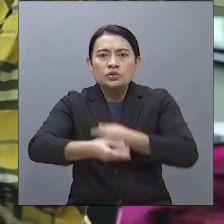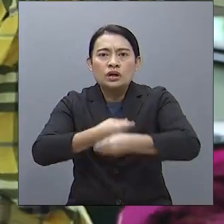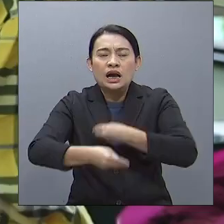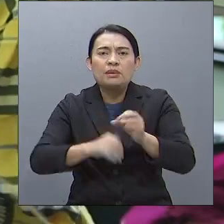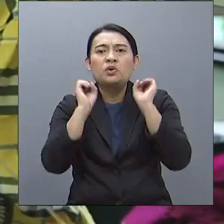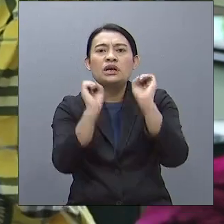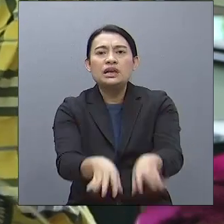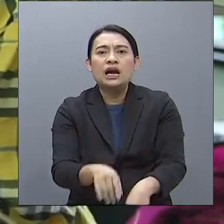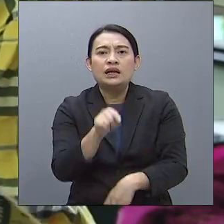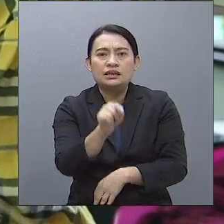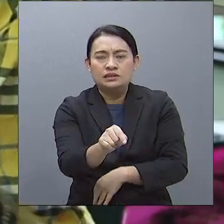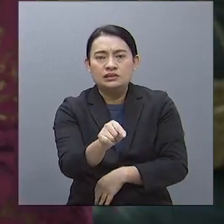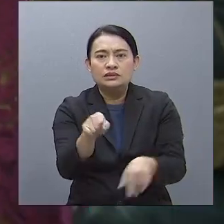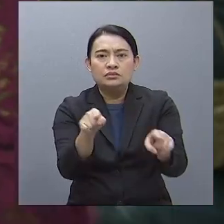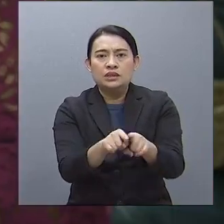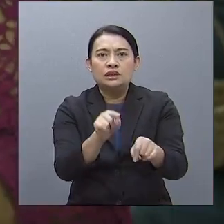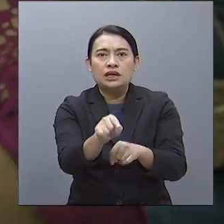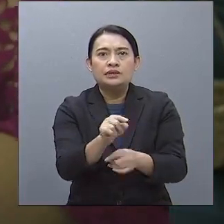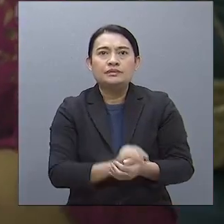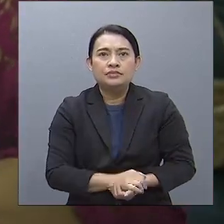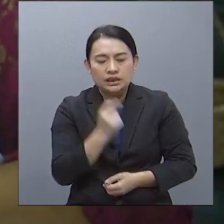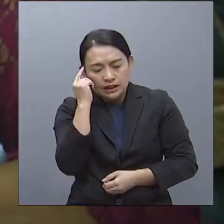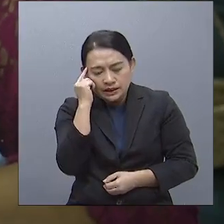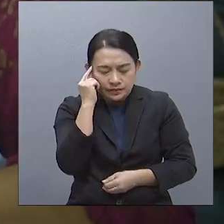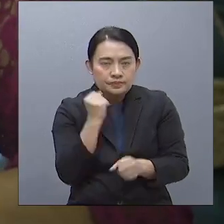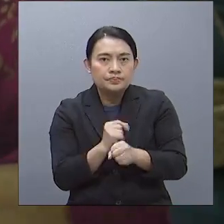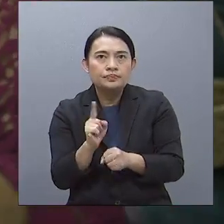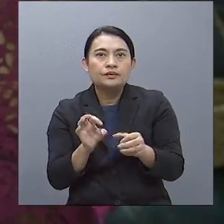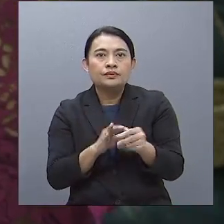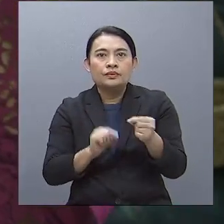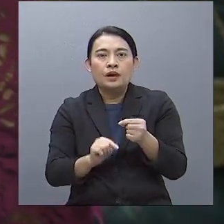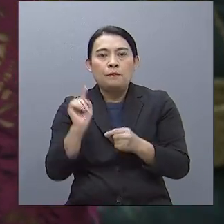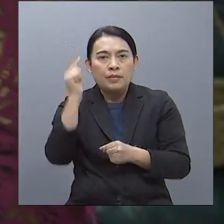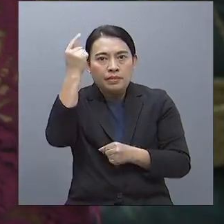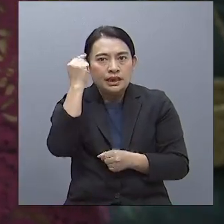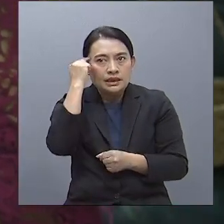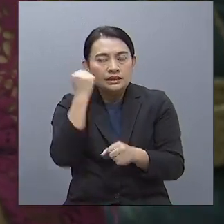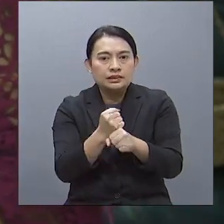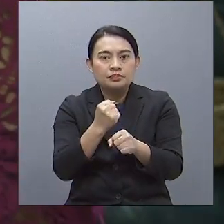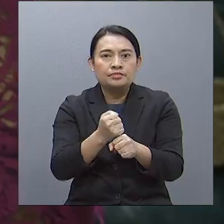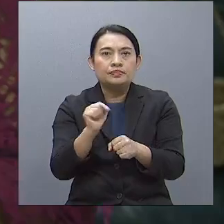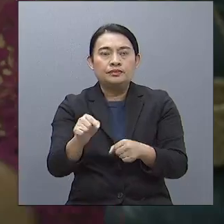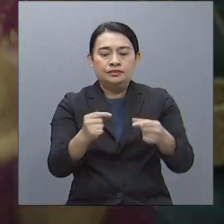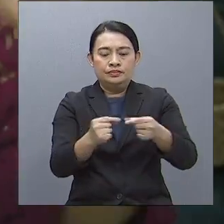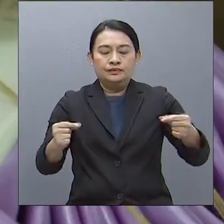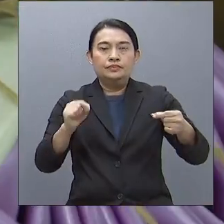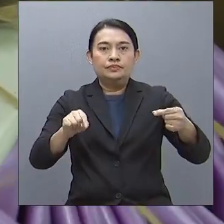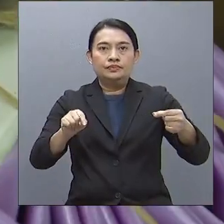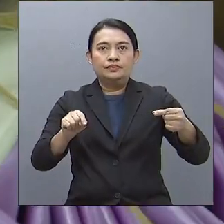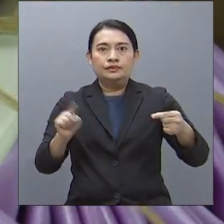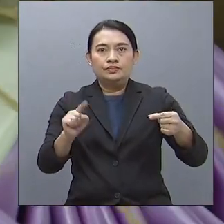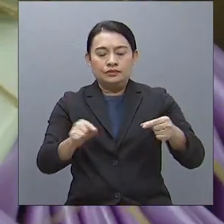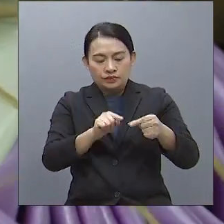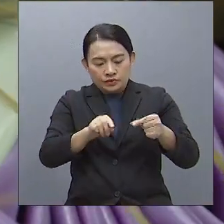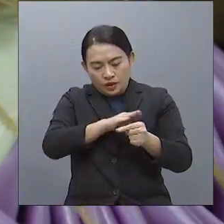มันไม่สามารถสร้างมูลค่าเพิ่มได้ก็เลยมีการทำอย่างอื่นค่ะเพราะว่าจริงๆตัวเทปกระดาษเนี่ยมันจะมีการเคลือบแว็กซ์บางๆ ม ัน